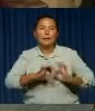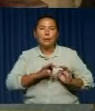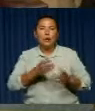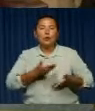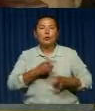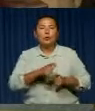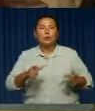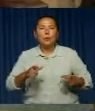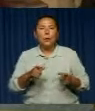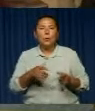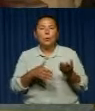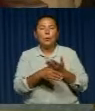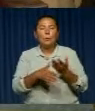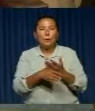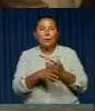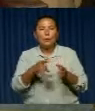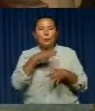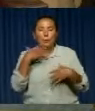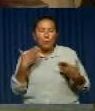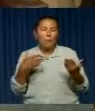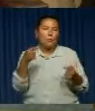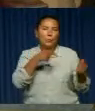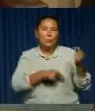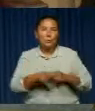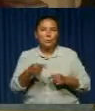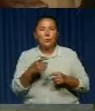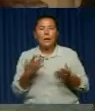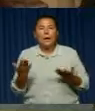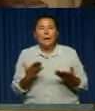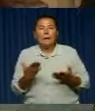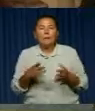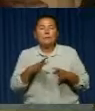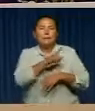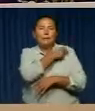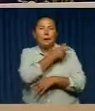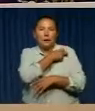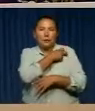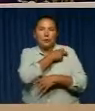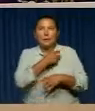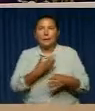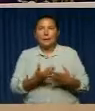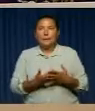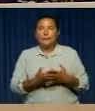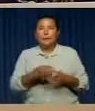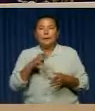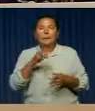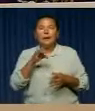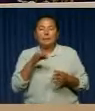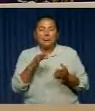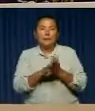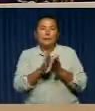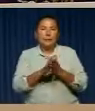тұрғындар көмегі көп, қол ұшын беріп жатыр, қаржылай көмектесіп жатыр. Біздің дәрігерлерге марапат жасалып жатыр